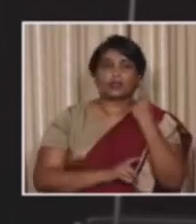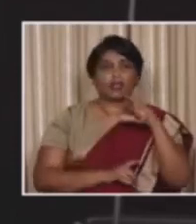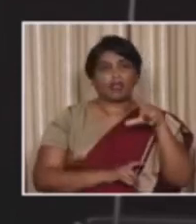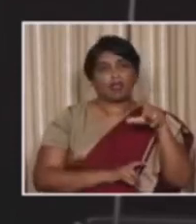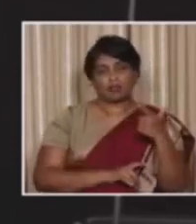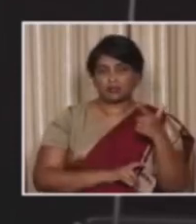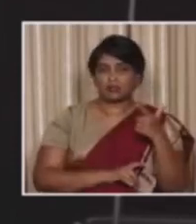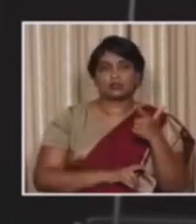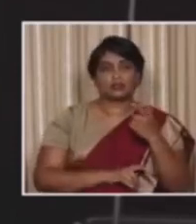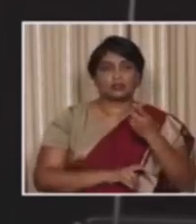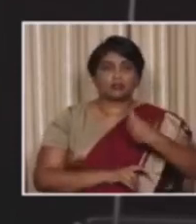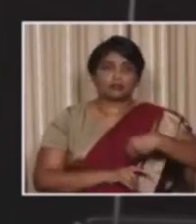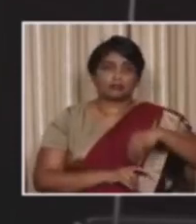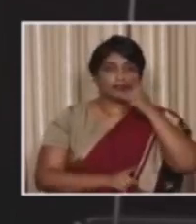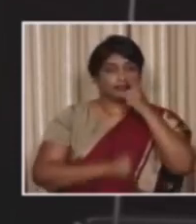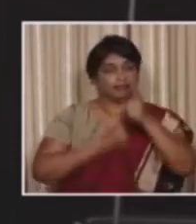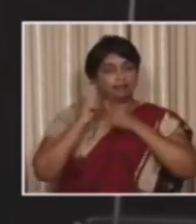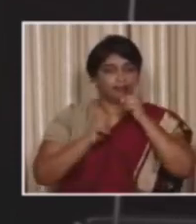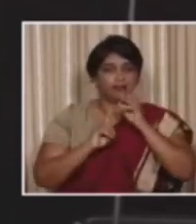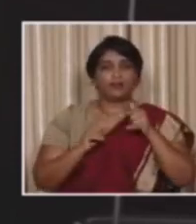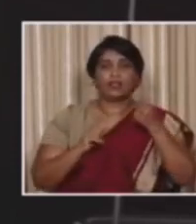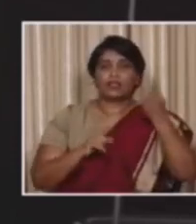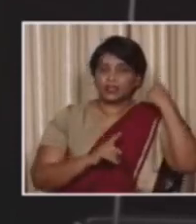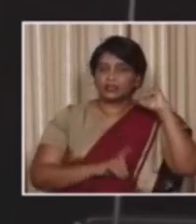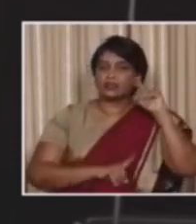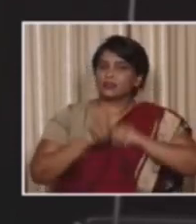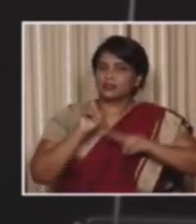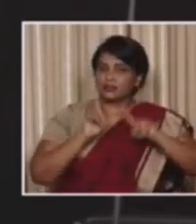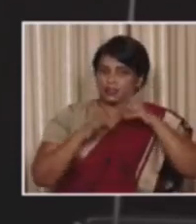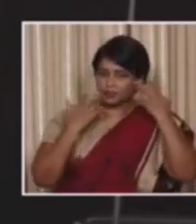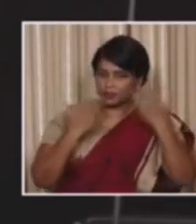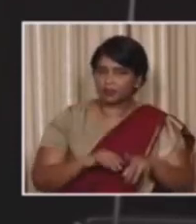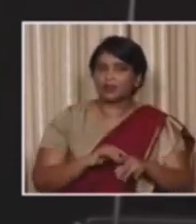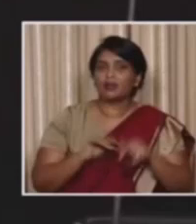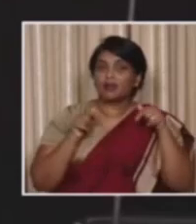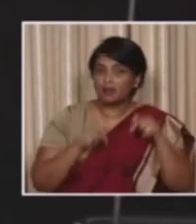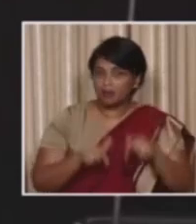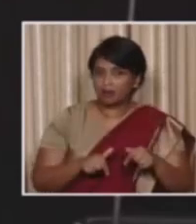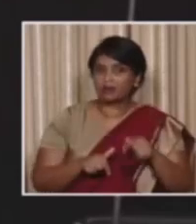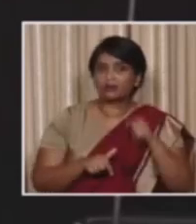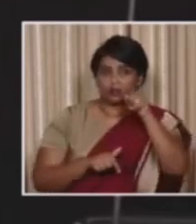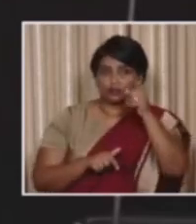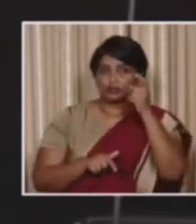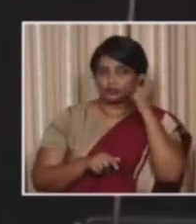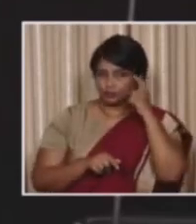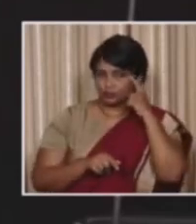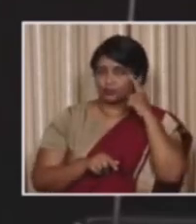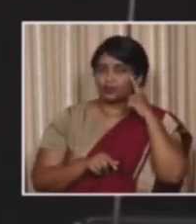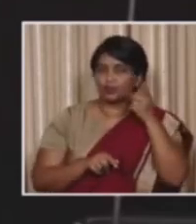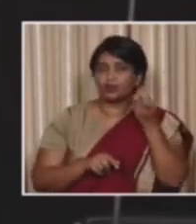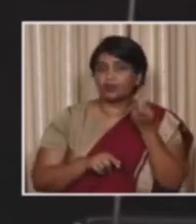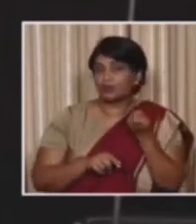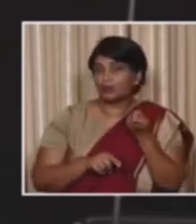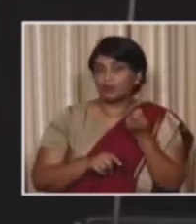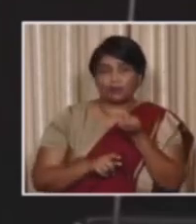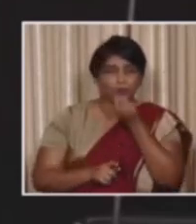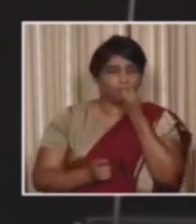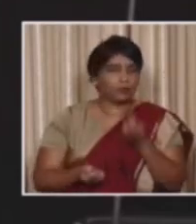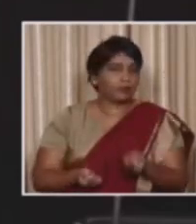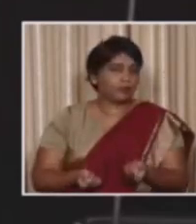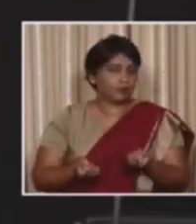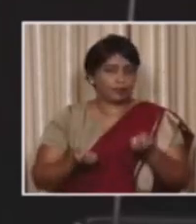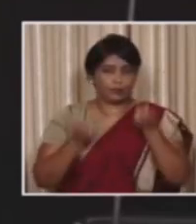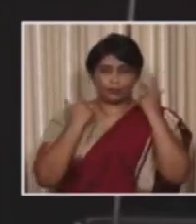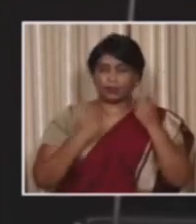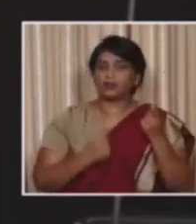மும்மடங்காக உயர்ந்துள்ளன. இதனால் பாரிய அளவில் பாதிக்கப்பட்டுள்ள மக்களாக பெருந்தோட்ட தொழிலாளர்கள் உள்ளார்கள். தோட்ட தொழிலாளர்களின் சம்பளத்தை அதிகரிக்க வேண்டும் என